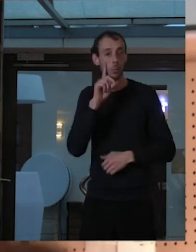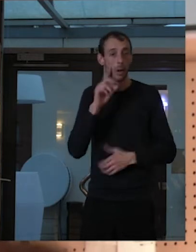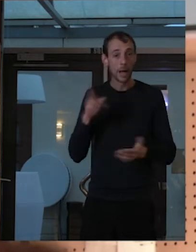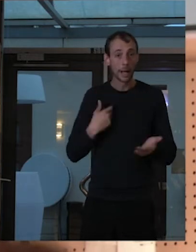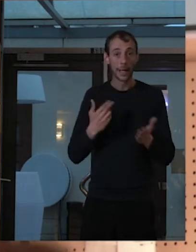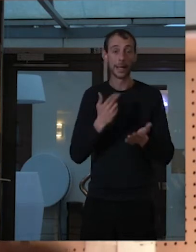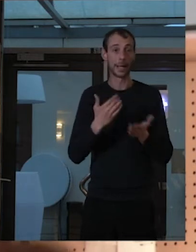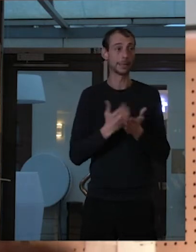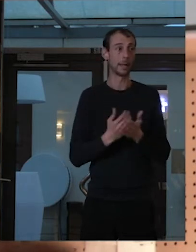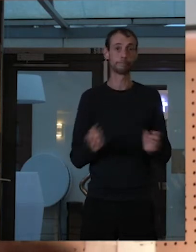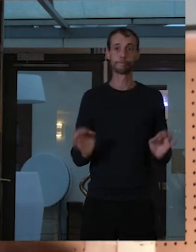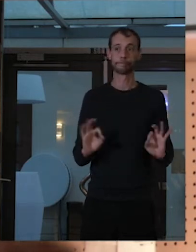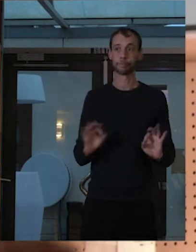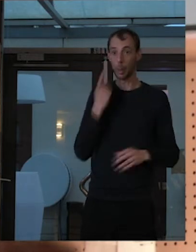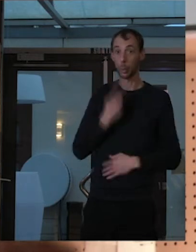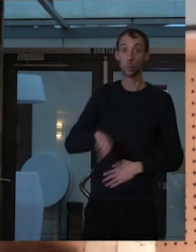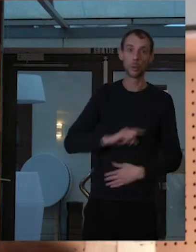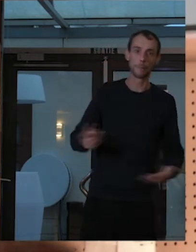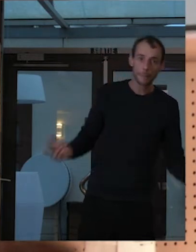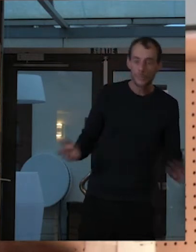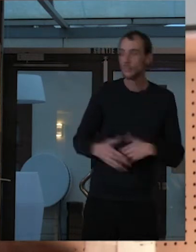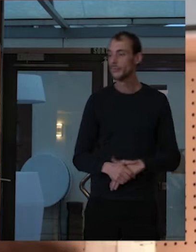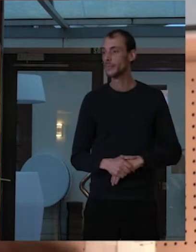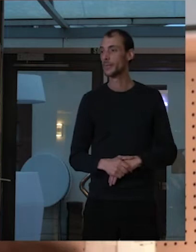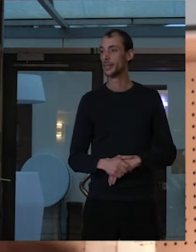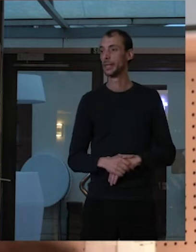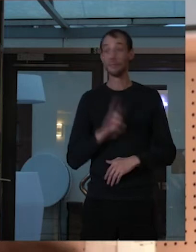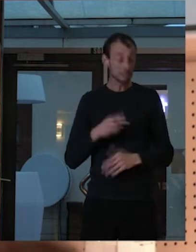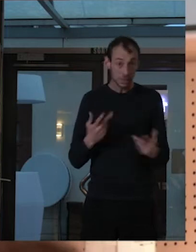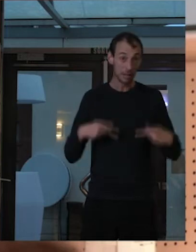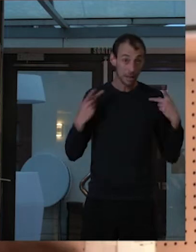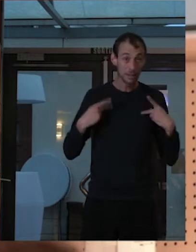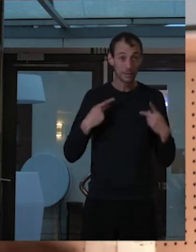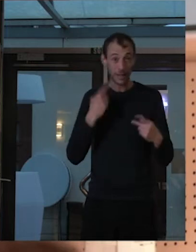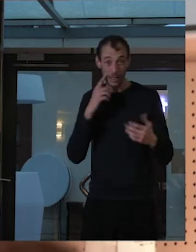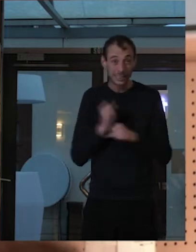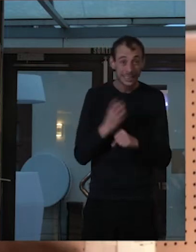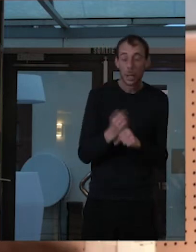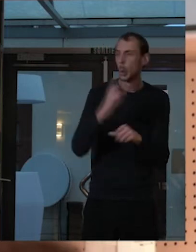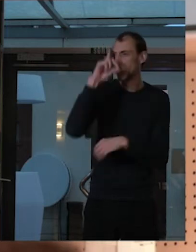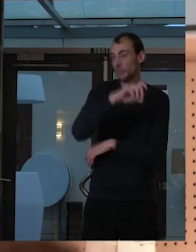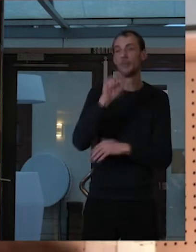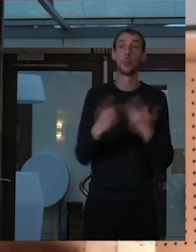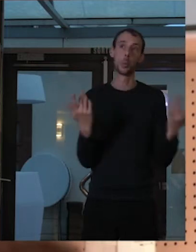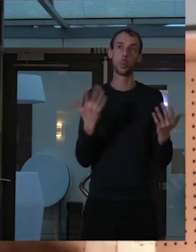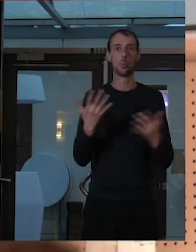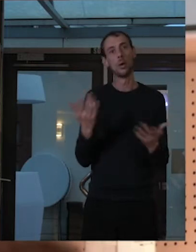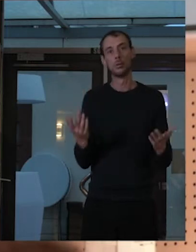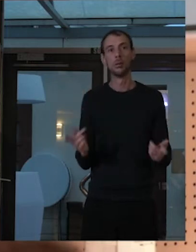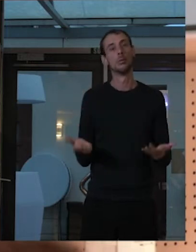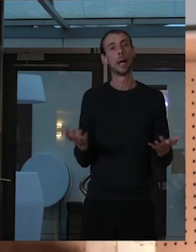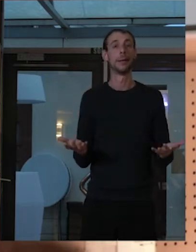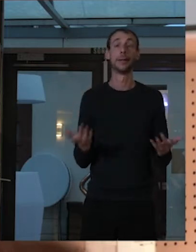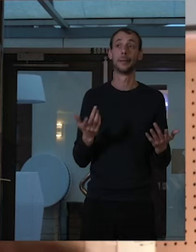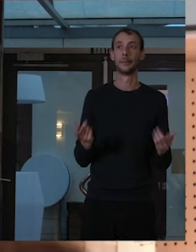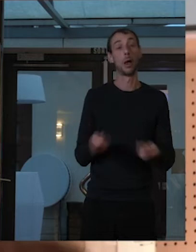C'est très difficile d'en vivre. Le seul moyen que je connais, c'est de devenir entraîneur national. Et encore, les peu que je connaisse,